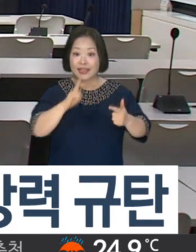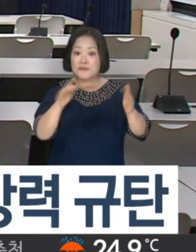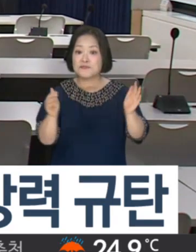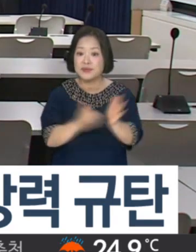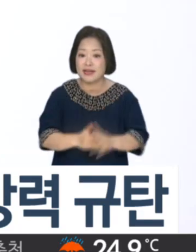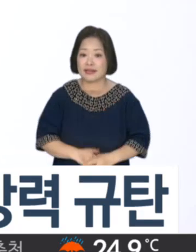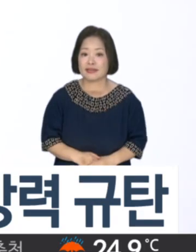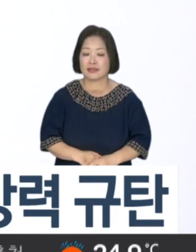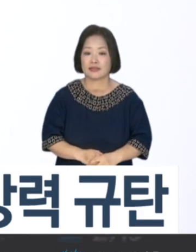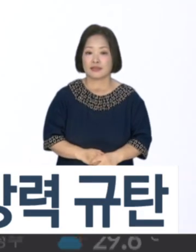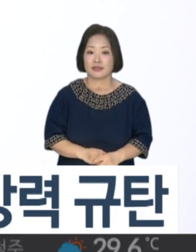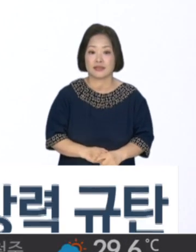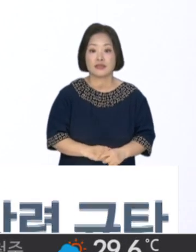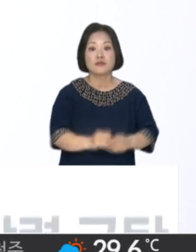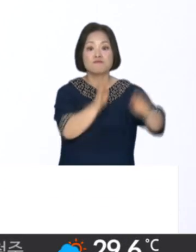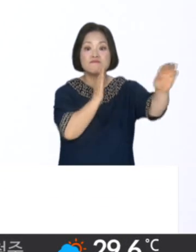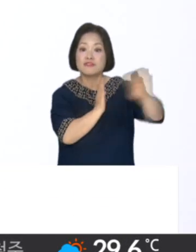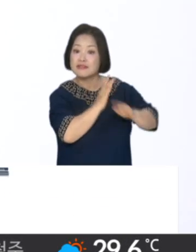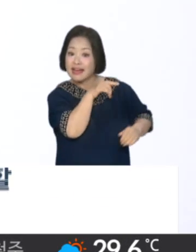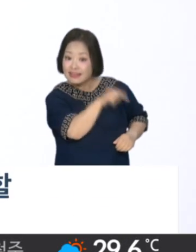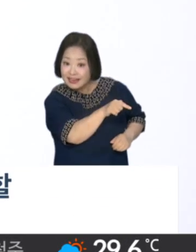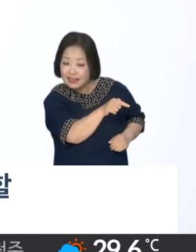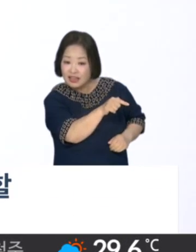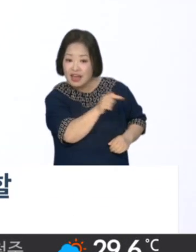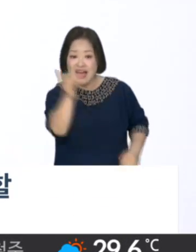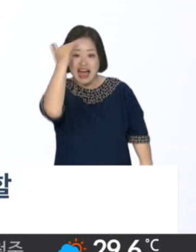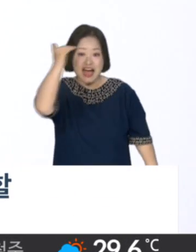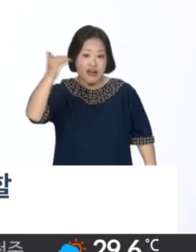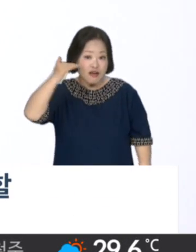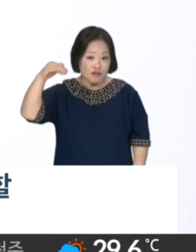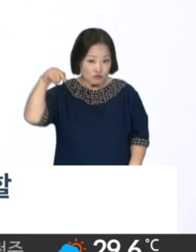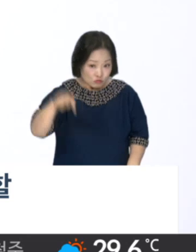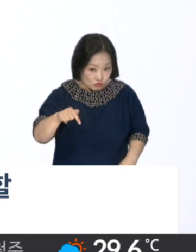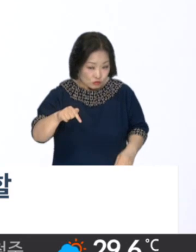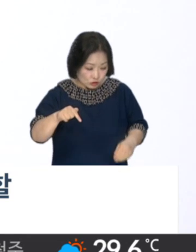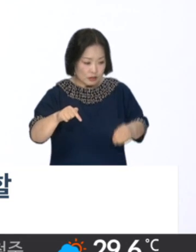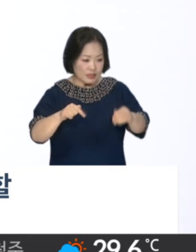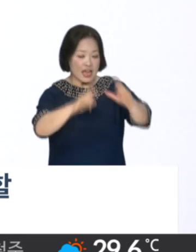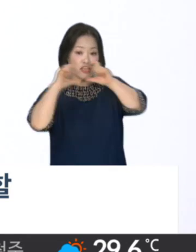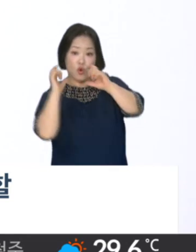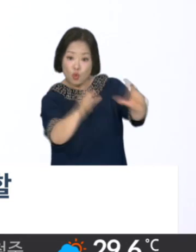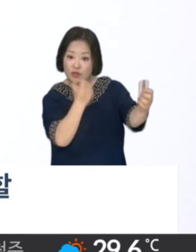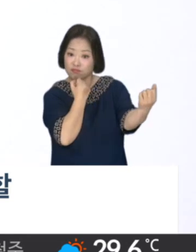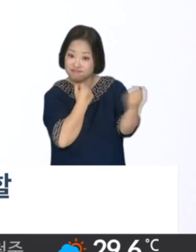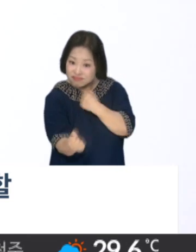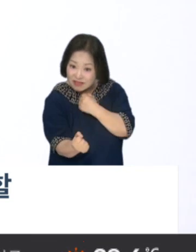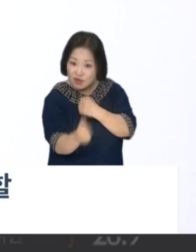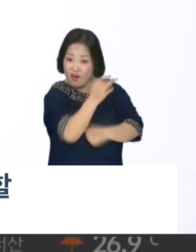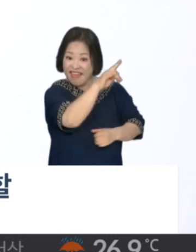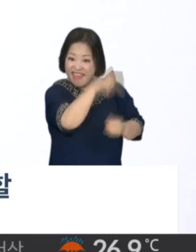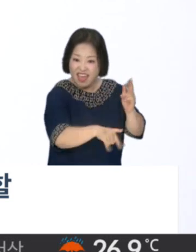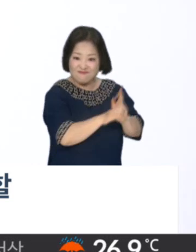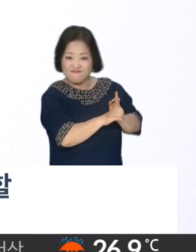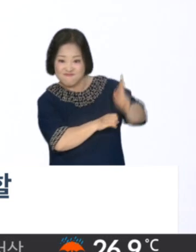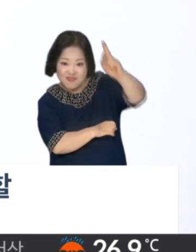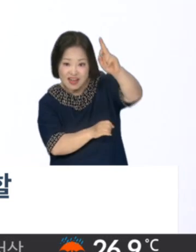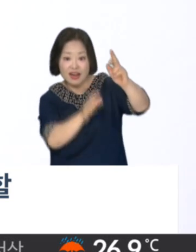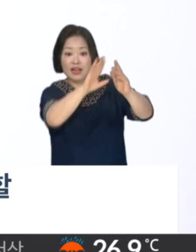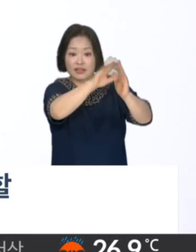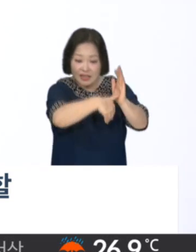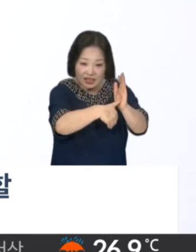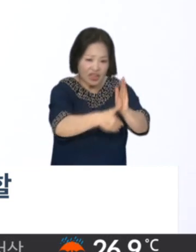경고했습니다 만약 북한이 우리와 국제 사회의 경고에도 불구하고 어 핵실험을 감할 경우